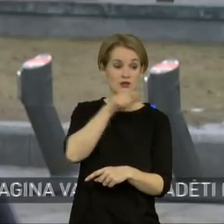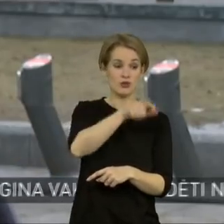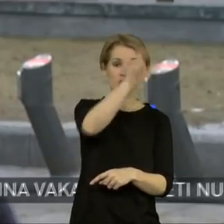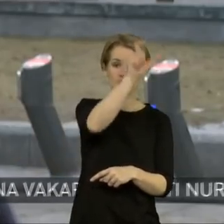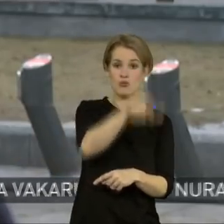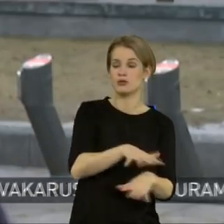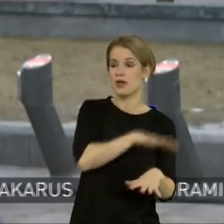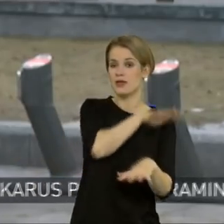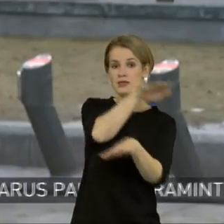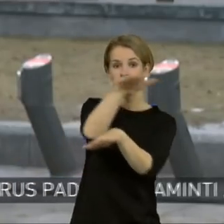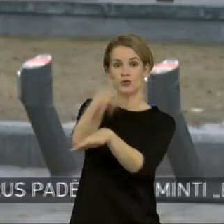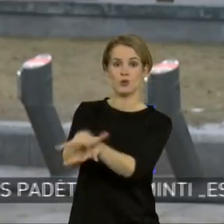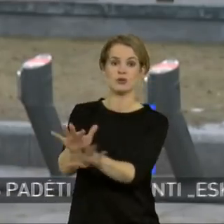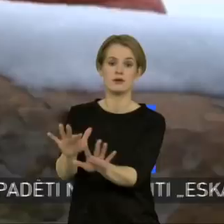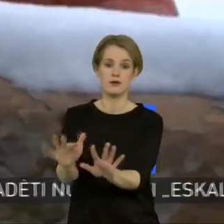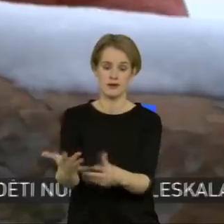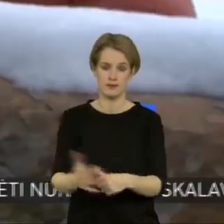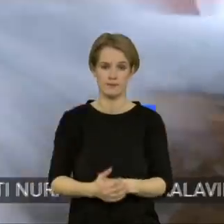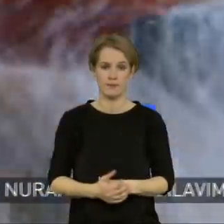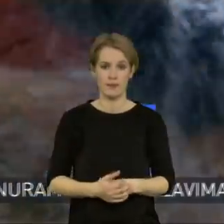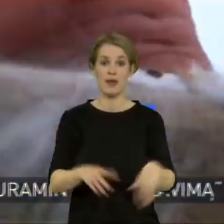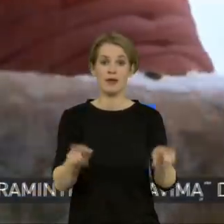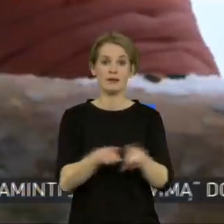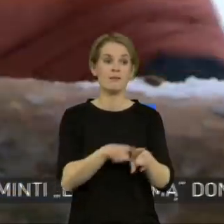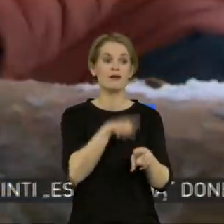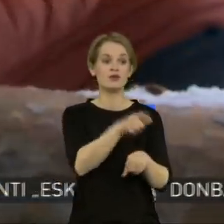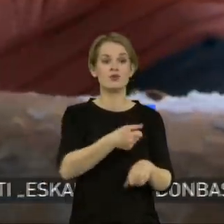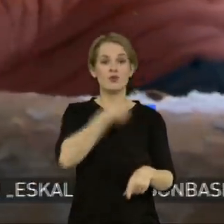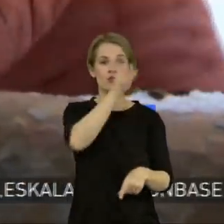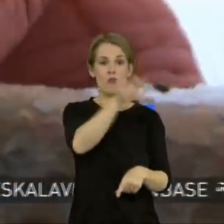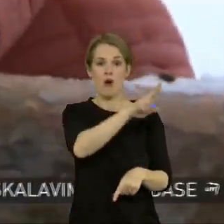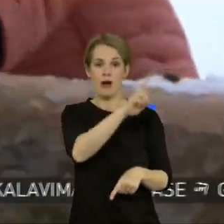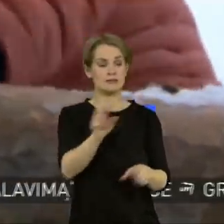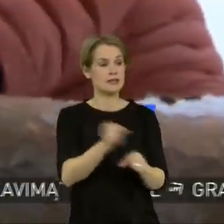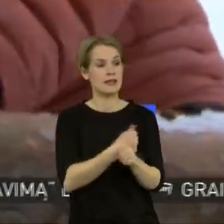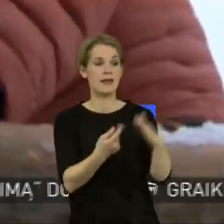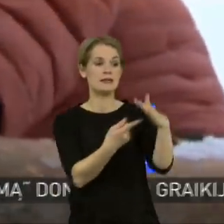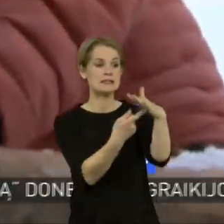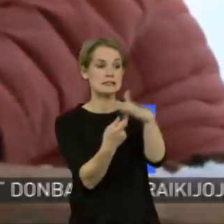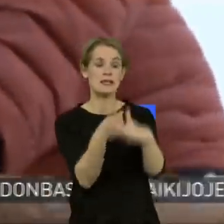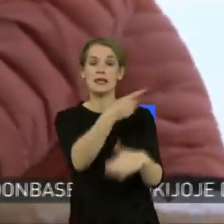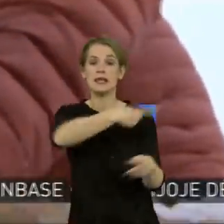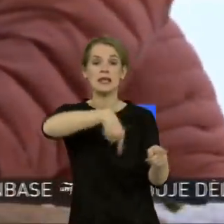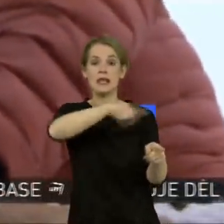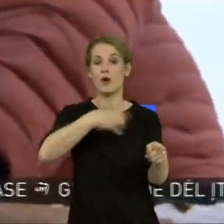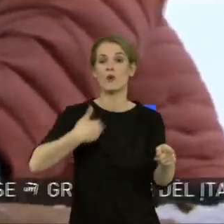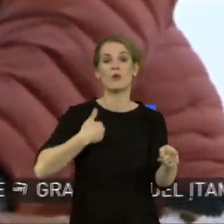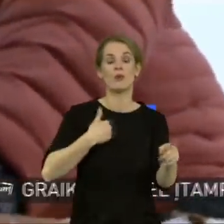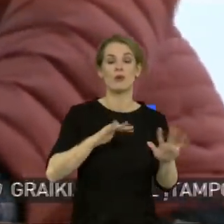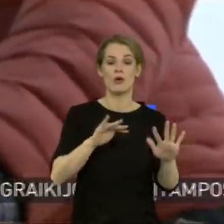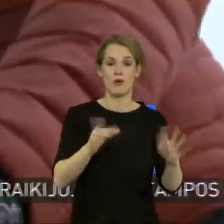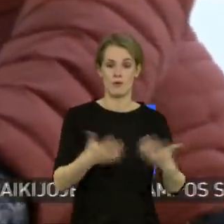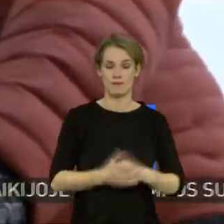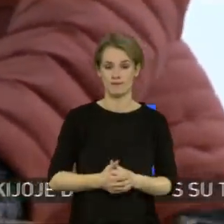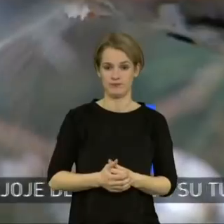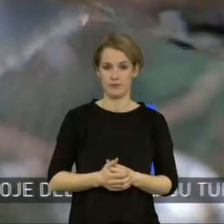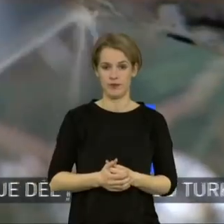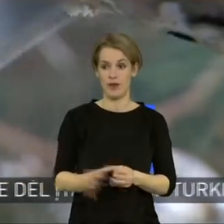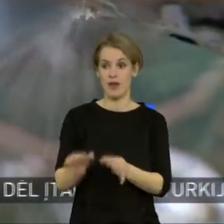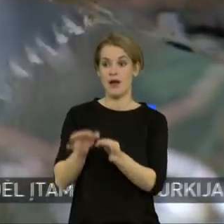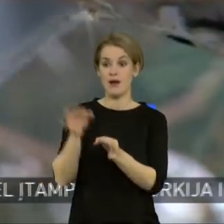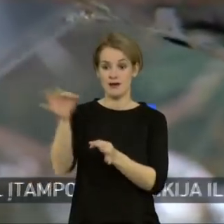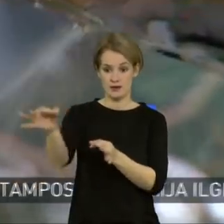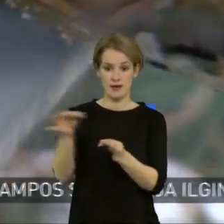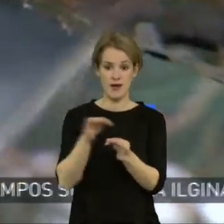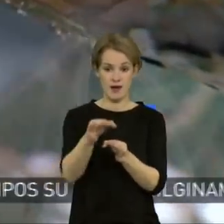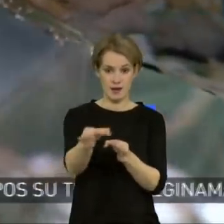amžiaus žmonių apsiklausti, kogi jie norėtų. Ekonomisto teigimu, po pandemijos regionuose nebūtinai bus likę įmonių, kurios